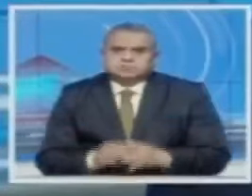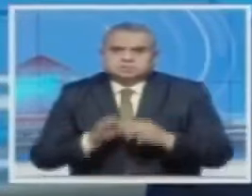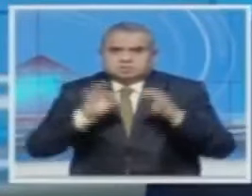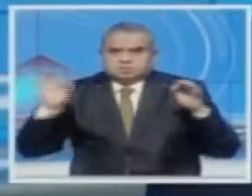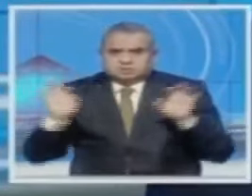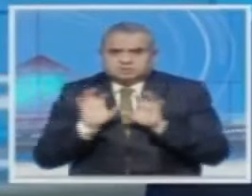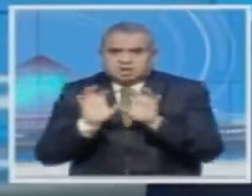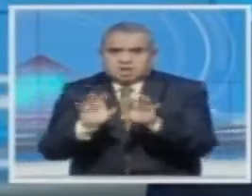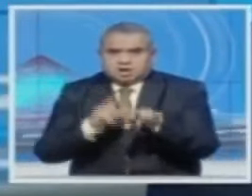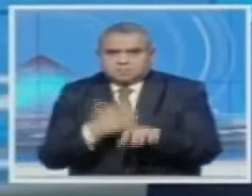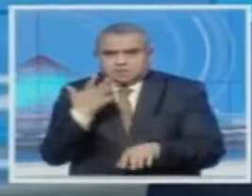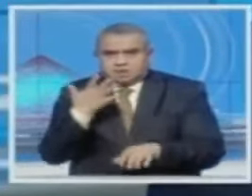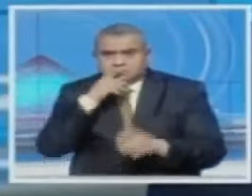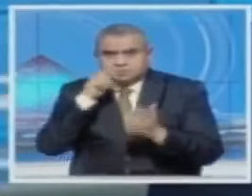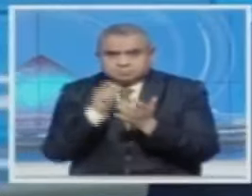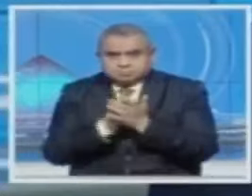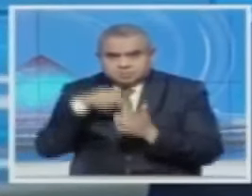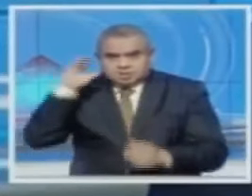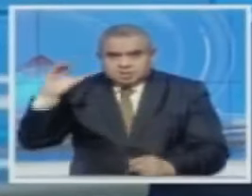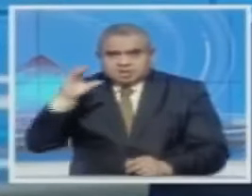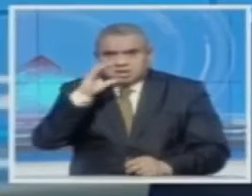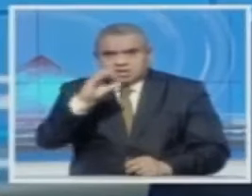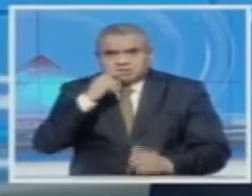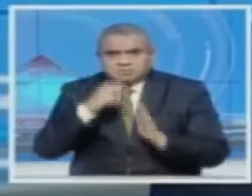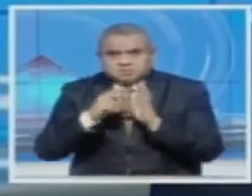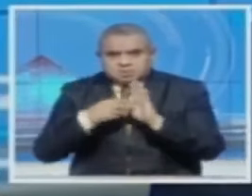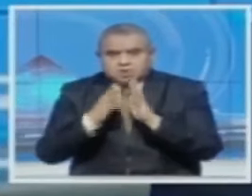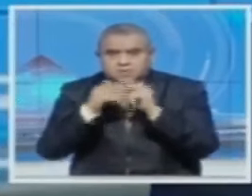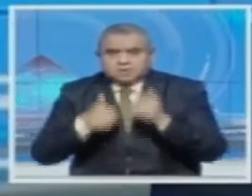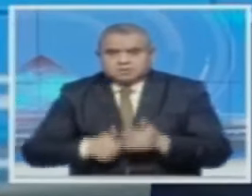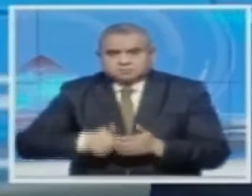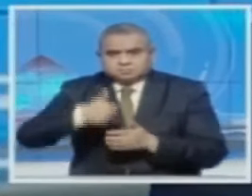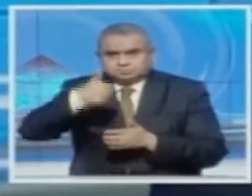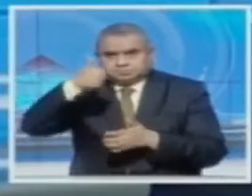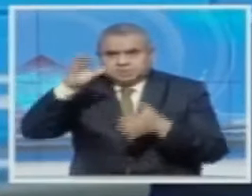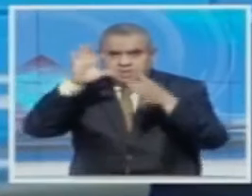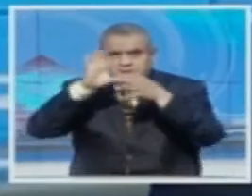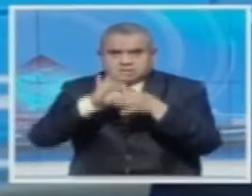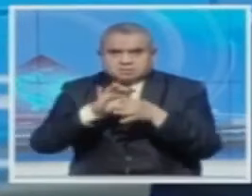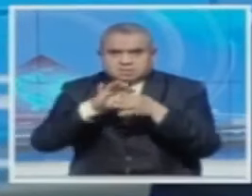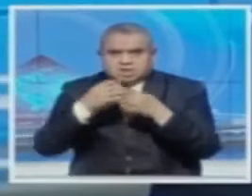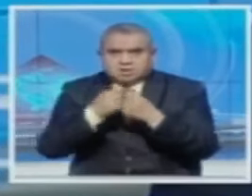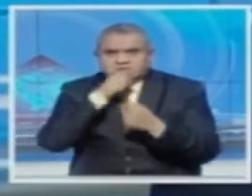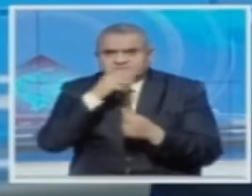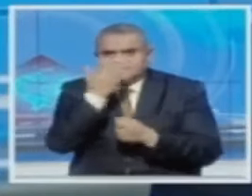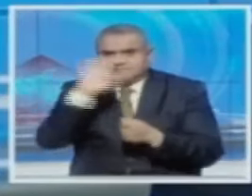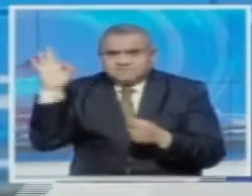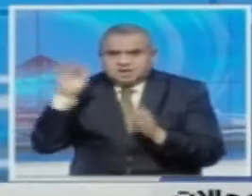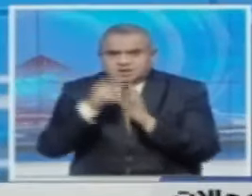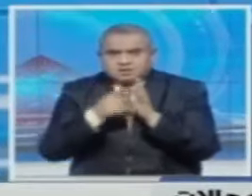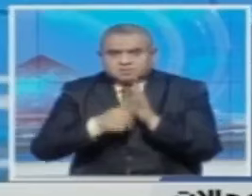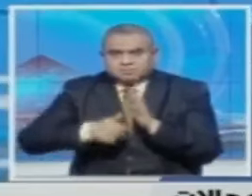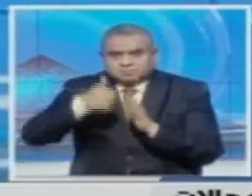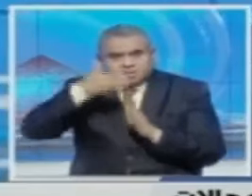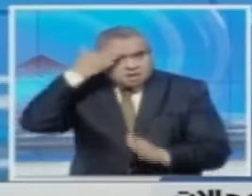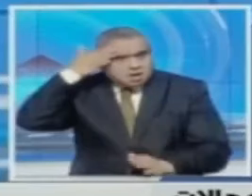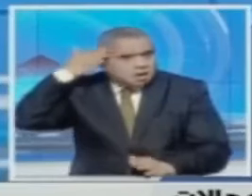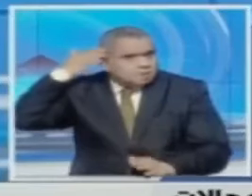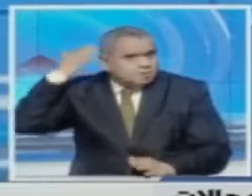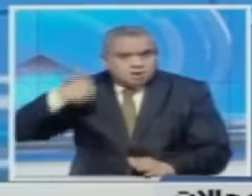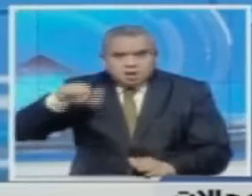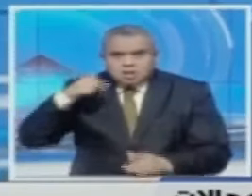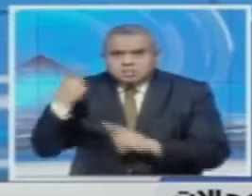تفاصيل النشر، أكد الرئيس عبد الفتاح السيسي على ما توليه مصر من أهمية لتعزيز التعاون مع فرنسا، لا سيما ما يتعلق بنقل